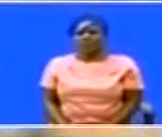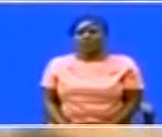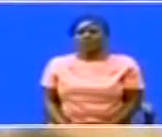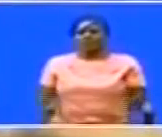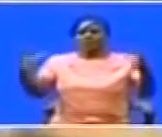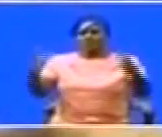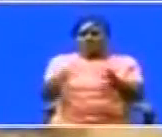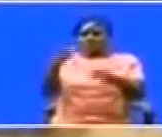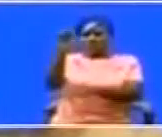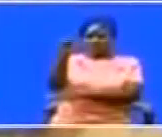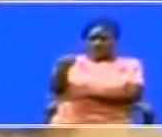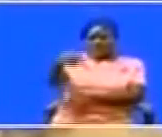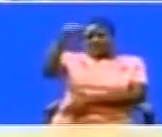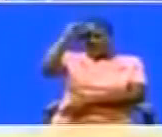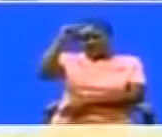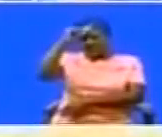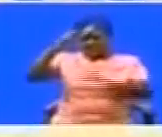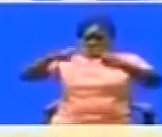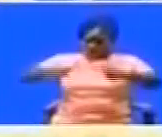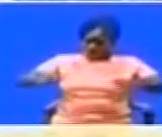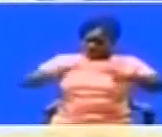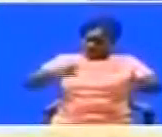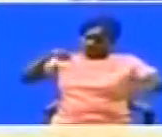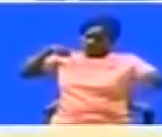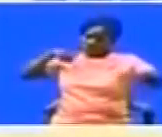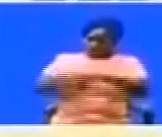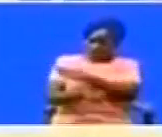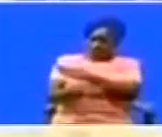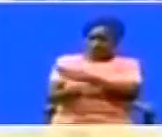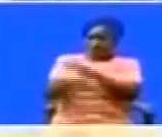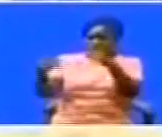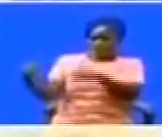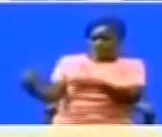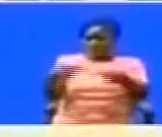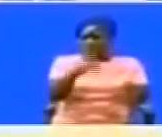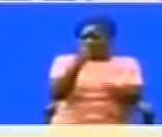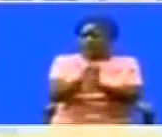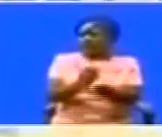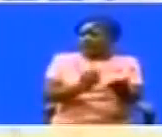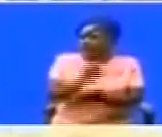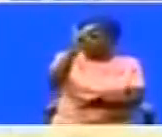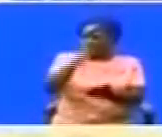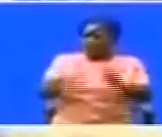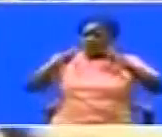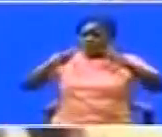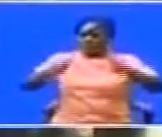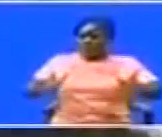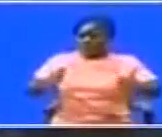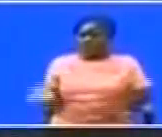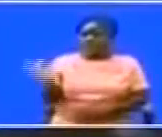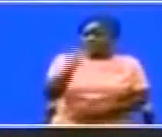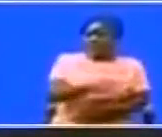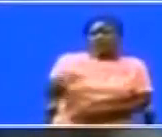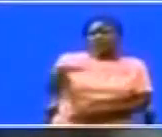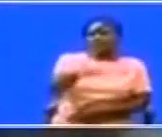Wakazi wameomba serikali kufanya uchunguzi wa kina kuhusiana na shambulizi hilo na kuhakikisha kuwa amani imerejea katika eneo hilo,